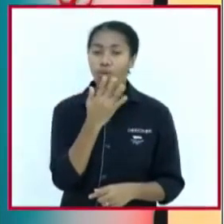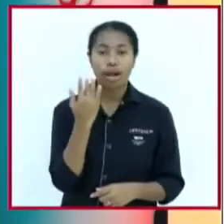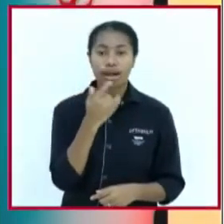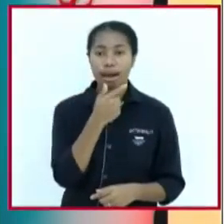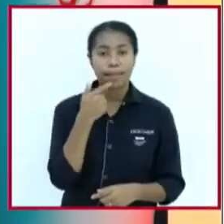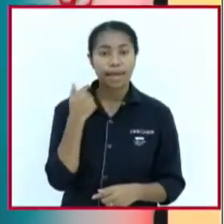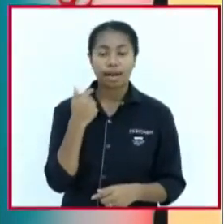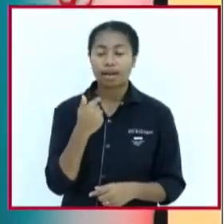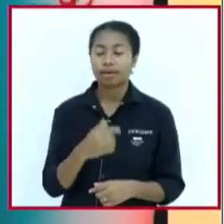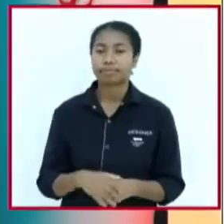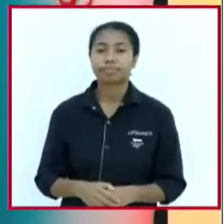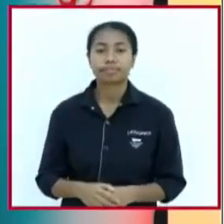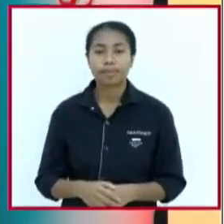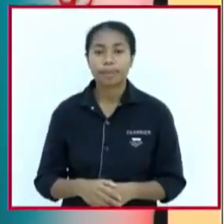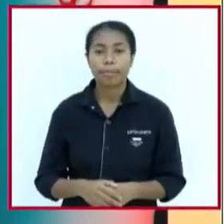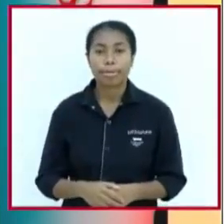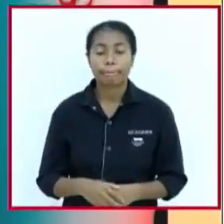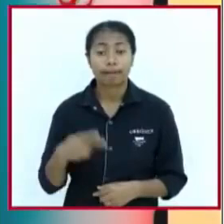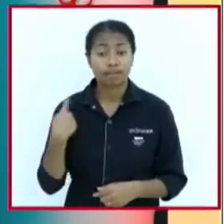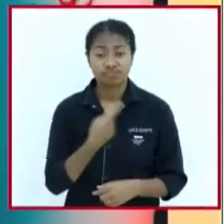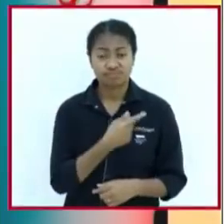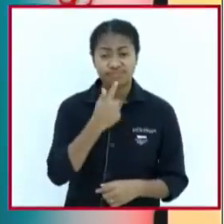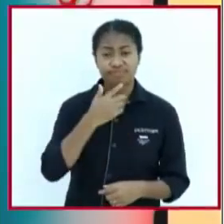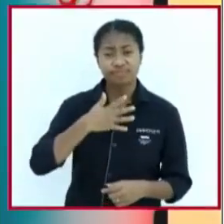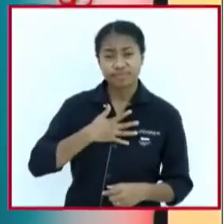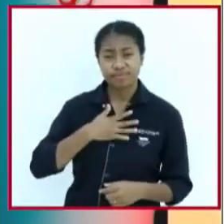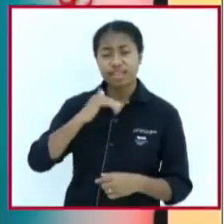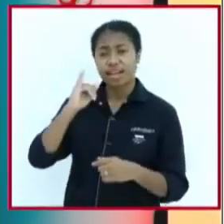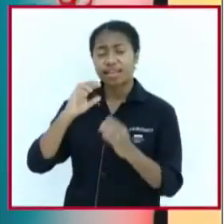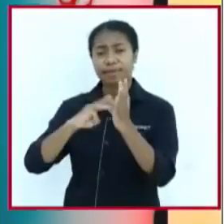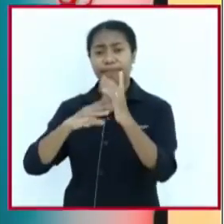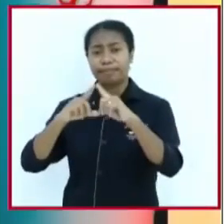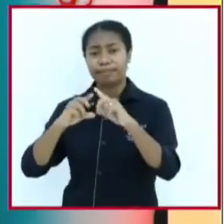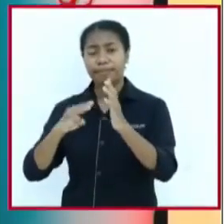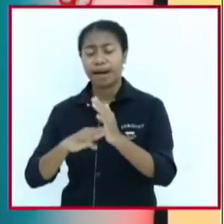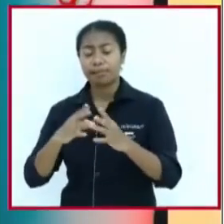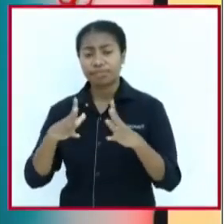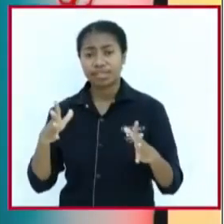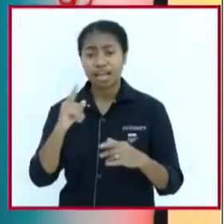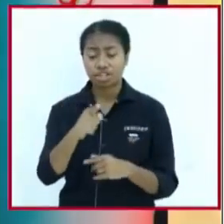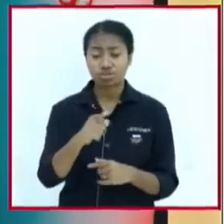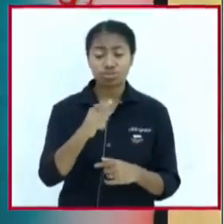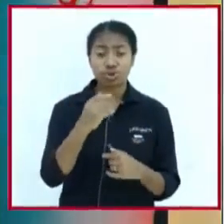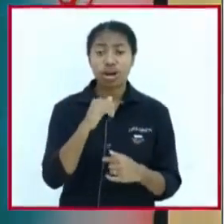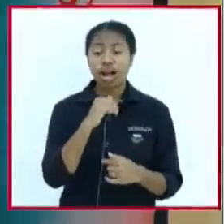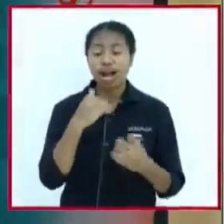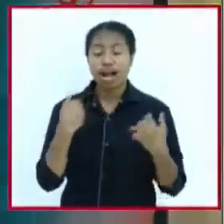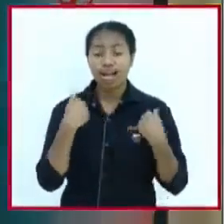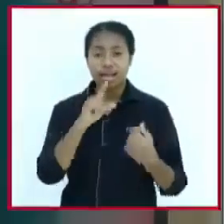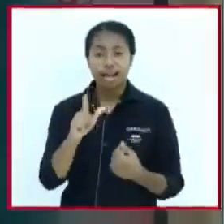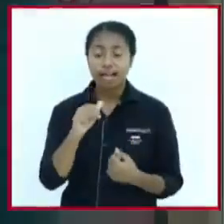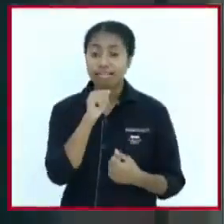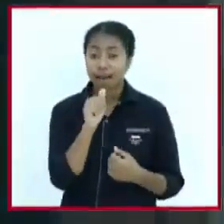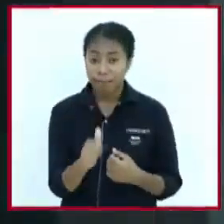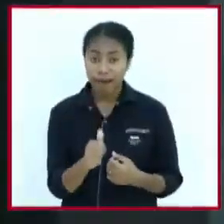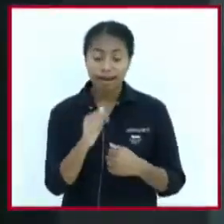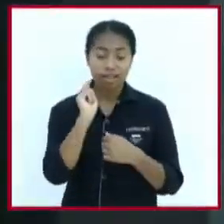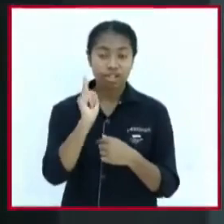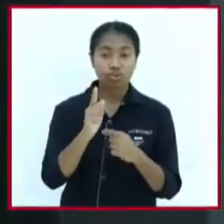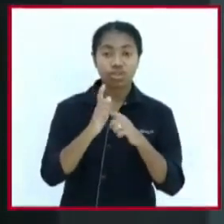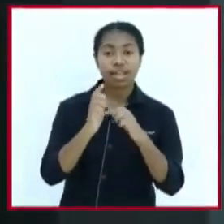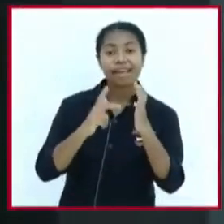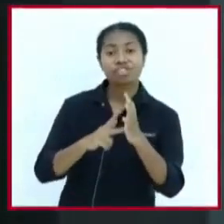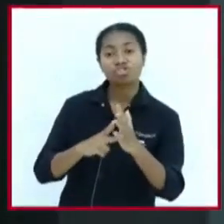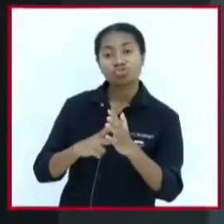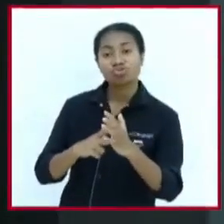besar jadi kita juga punya imam besar Yesus itu adalah Imam yang Bahkan imam yang